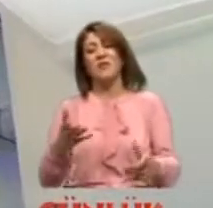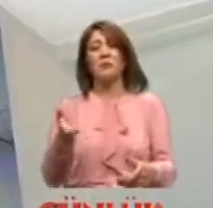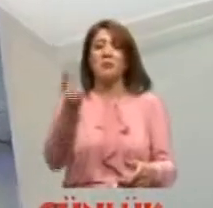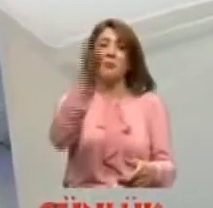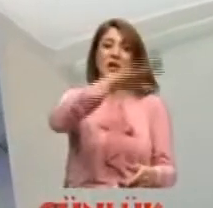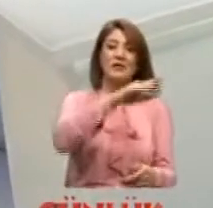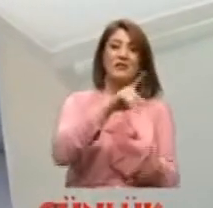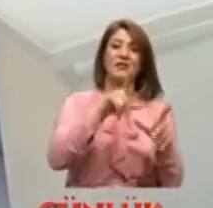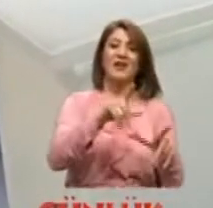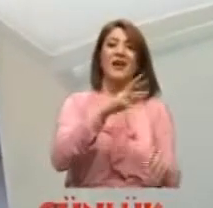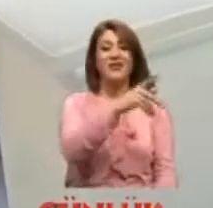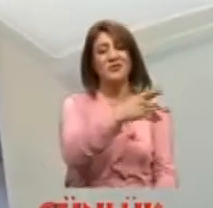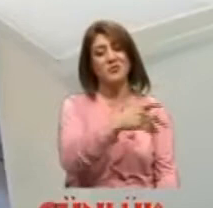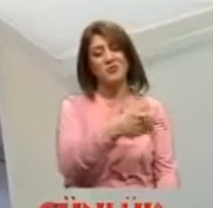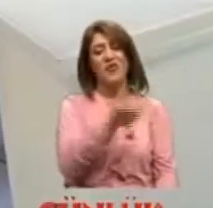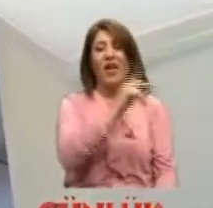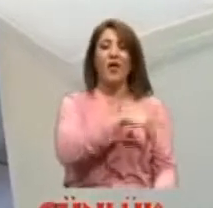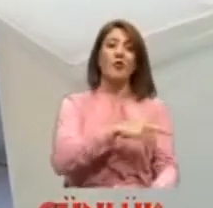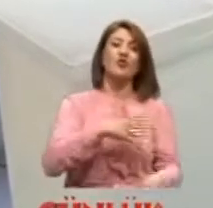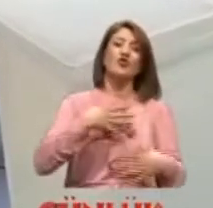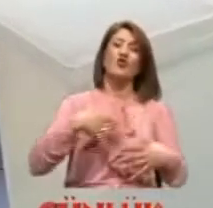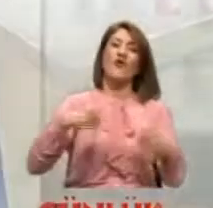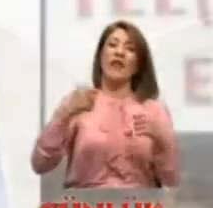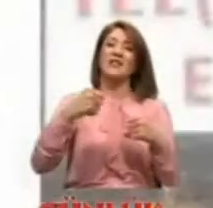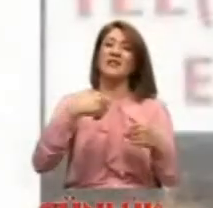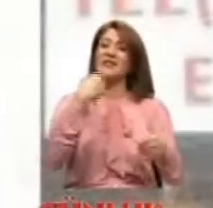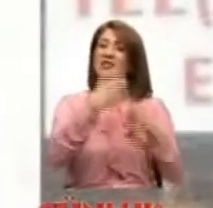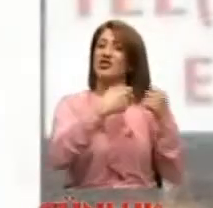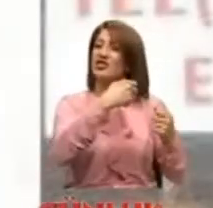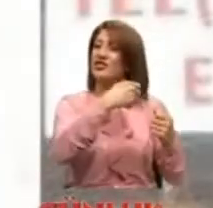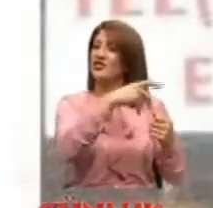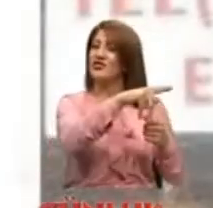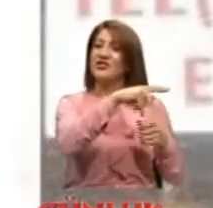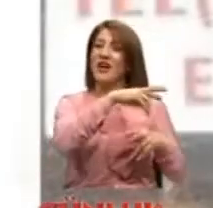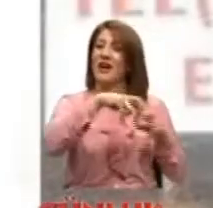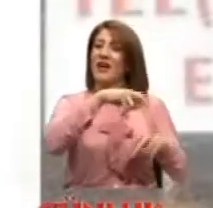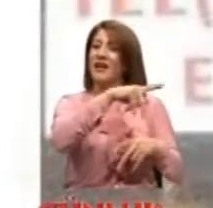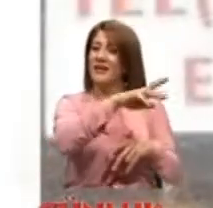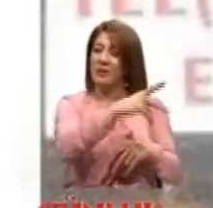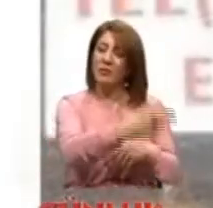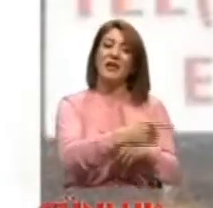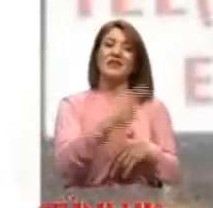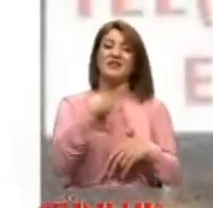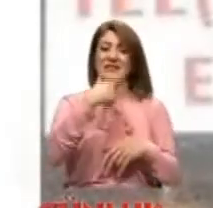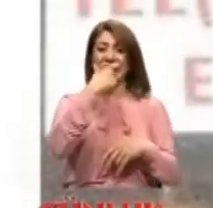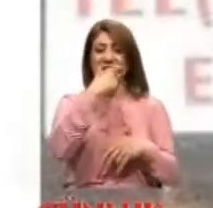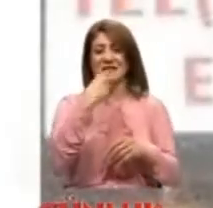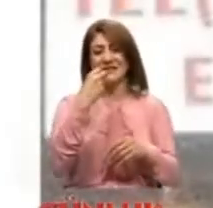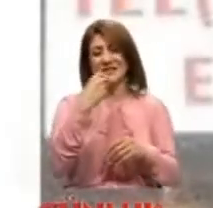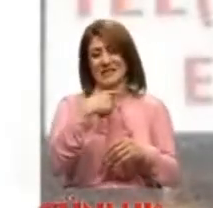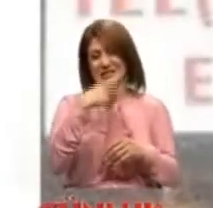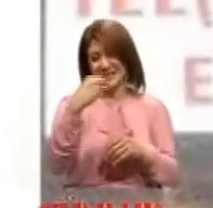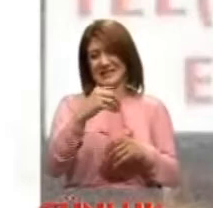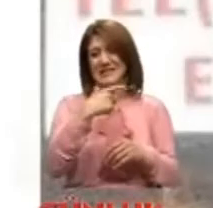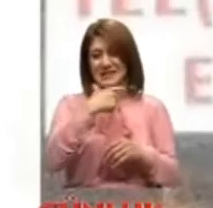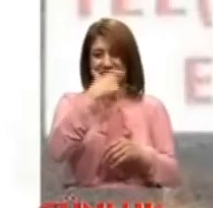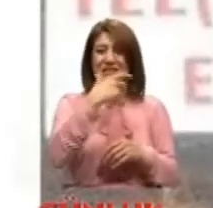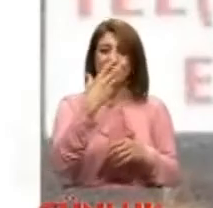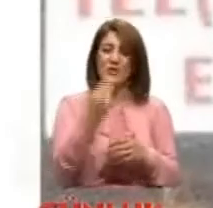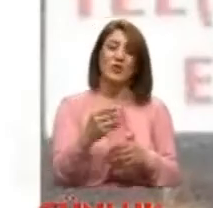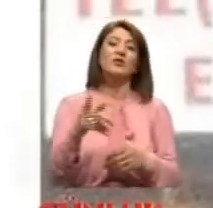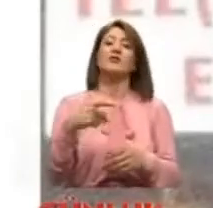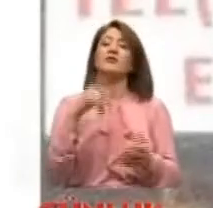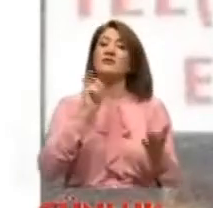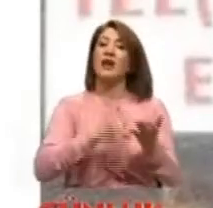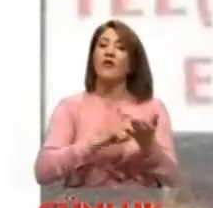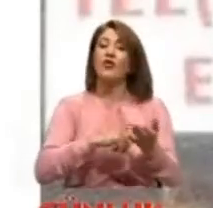dedi. Belki de bir gizli ajan operasyonu var. Orada o mesajı görünce. Tamam diş satılık diş evet. çıktı tamam. Evet. Bu benim favorilerimden birisi. Tavuk